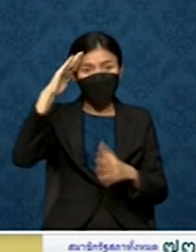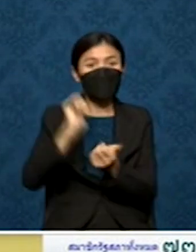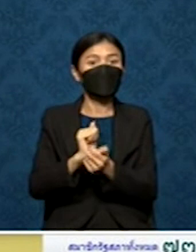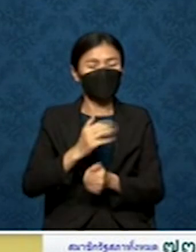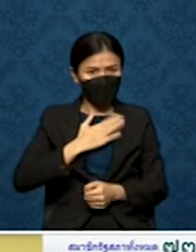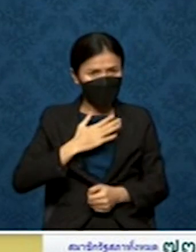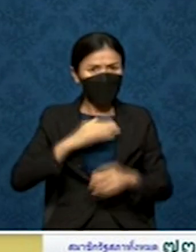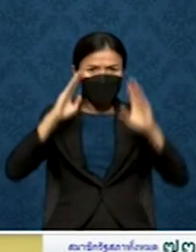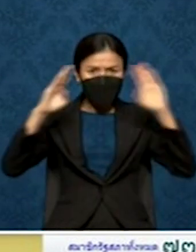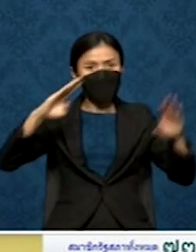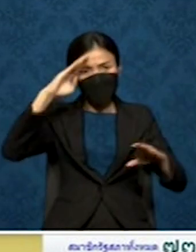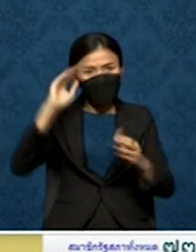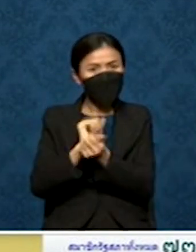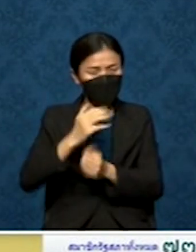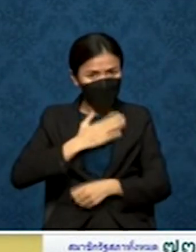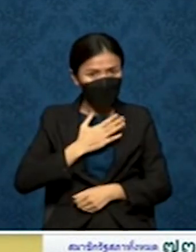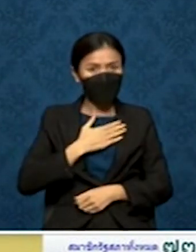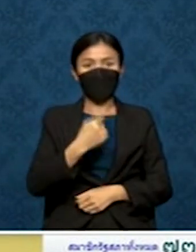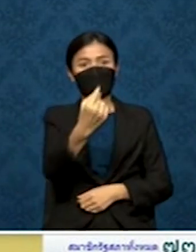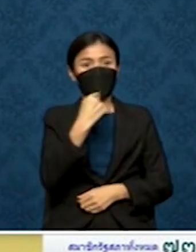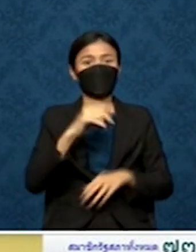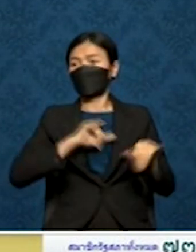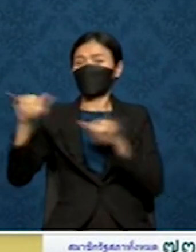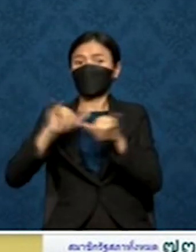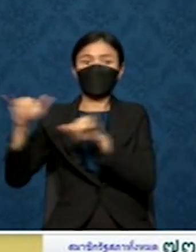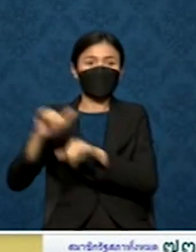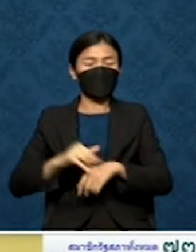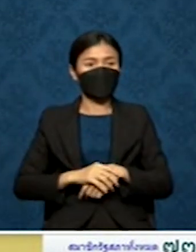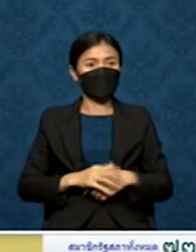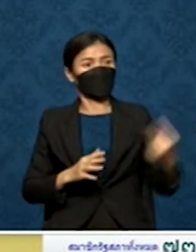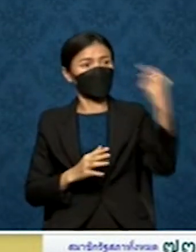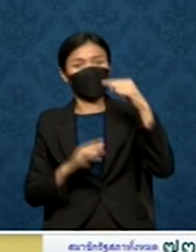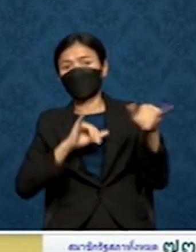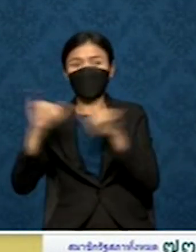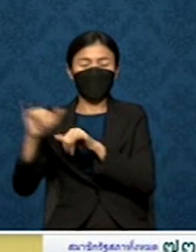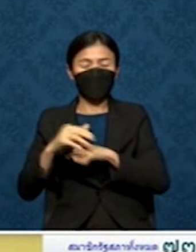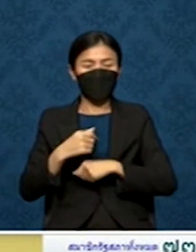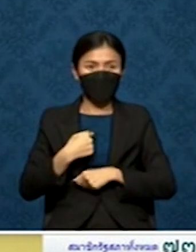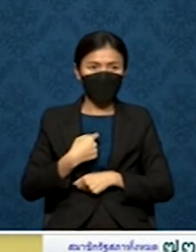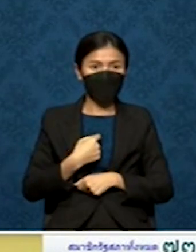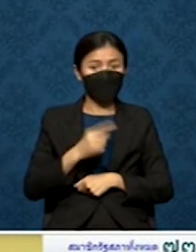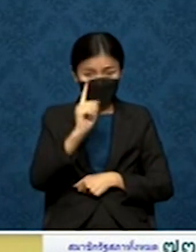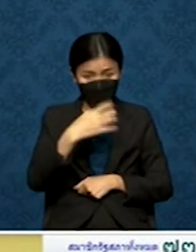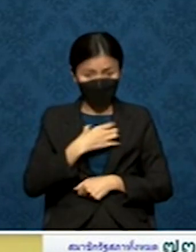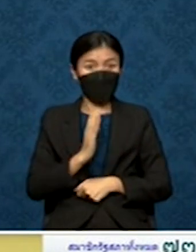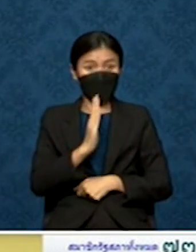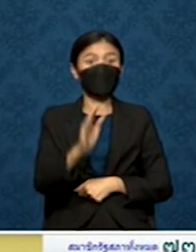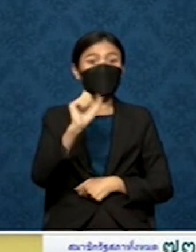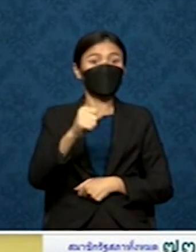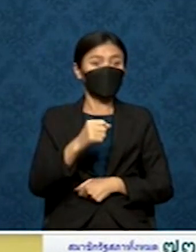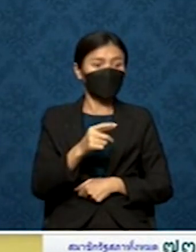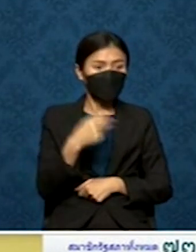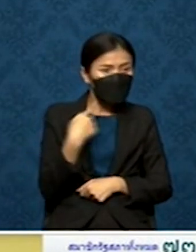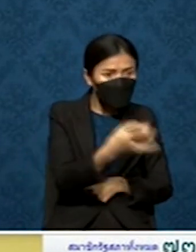าผมโดนย้ายตลอดเพราะผมไม่อยากให้มันสุจริตเที่ยงธรรมไงฮะผมไปมีตรงไหน